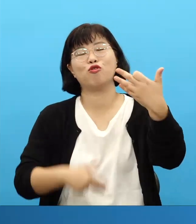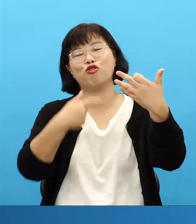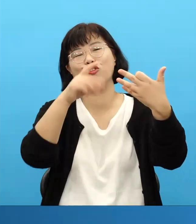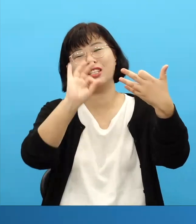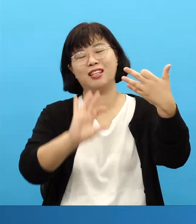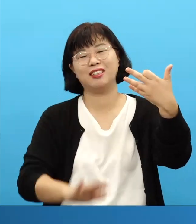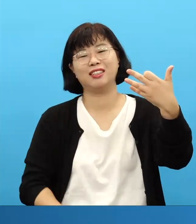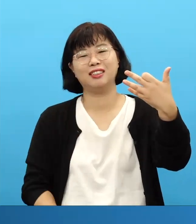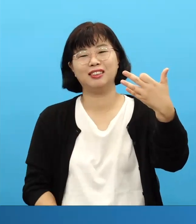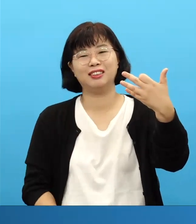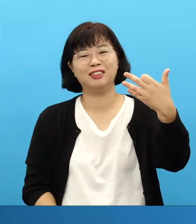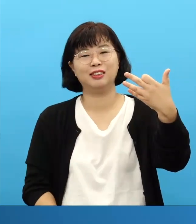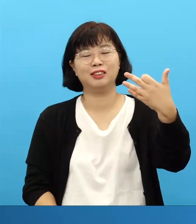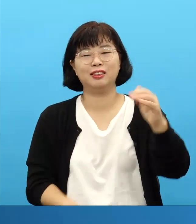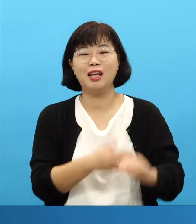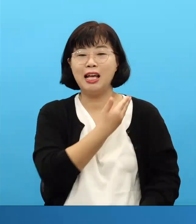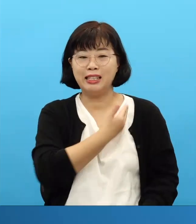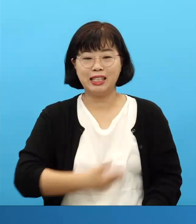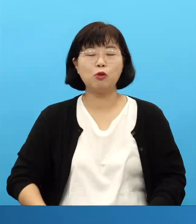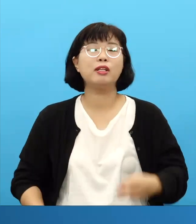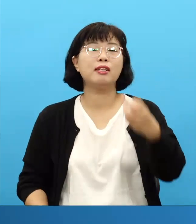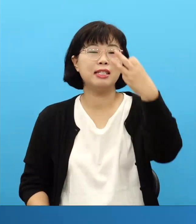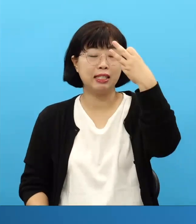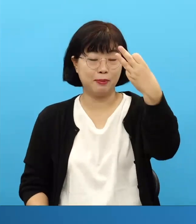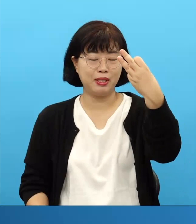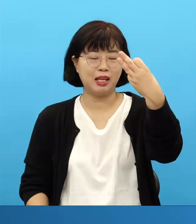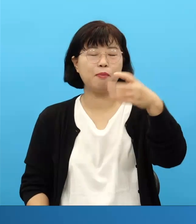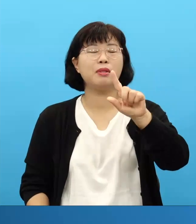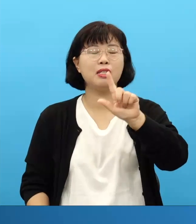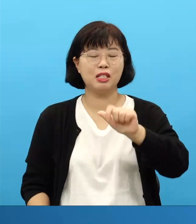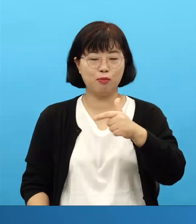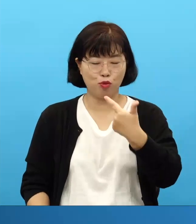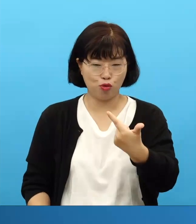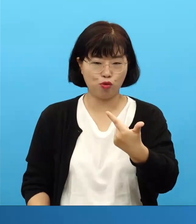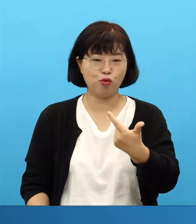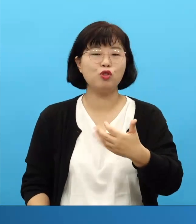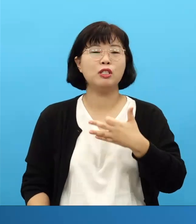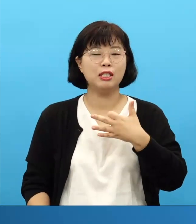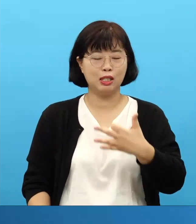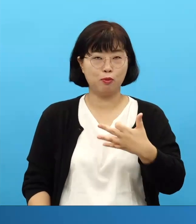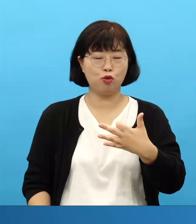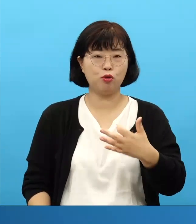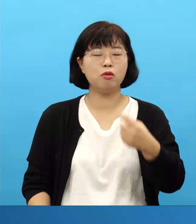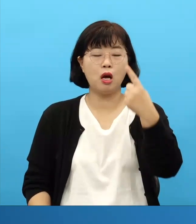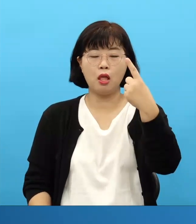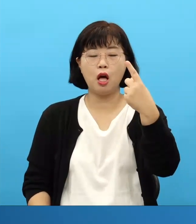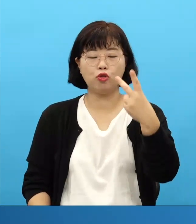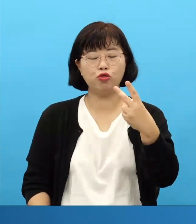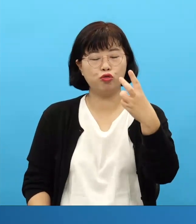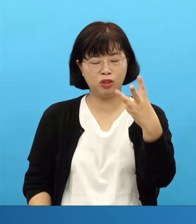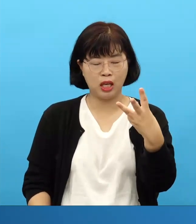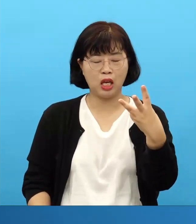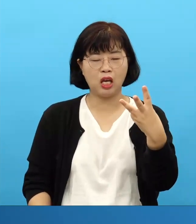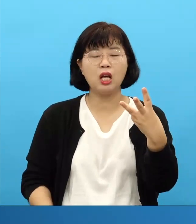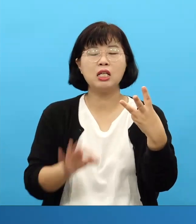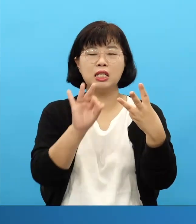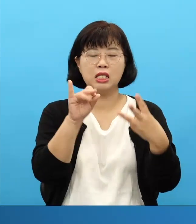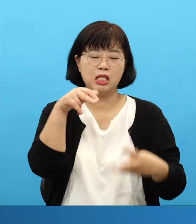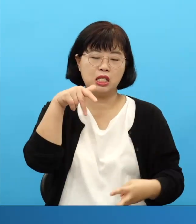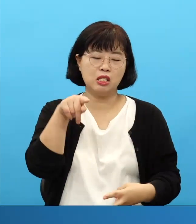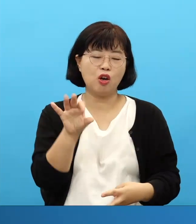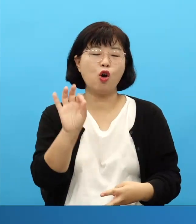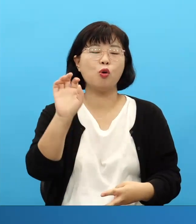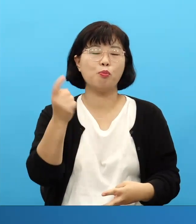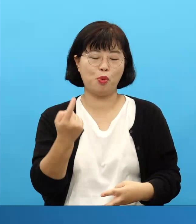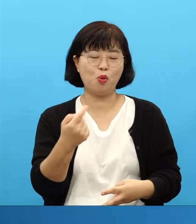16장, 19장은요 완전히 이정표입니다. And so Acts of the 13, 16, and 19 are the complete. 이걸 볼 수 있어야 돼요. And so be able to see this.